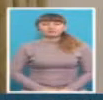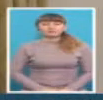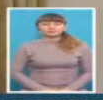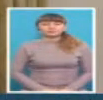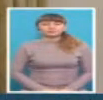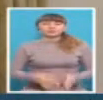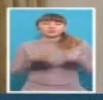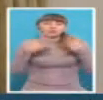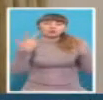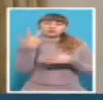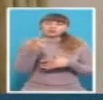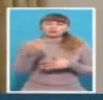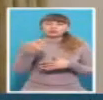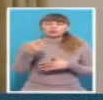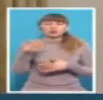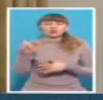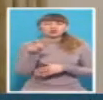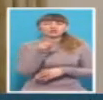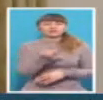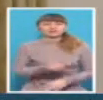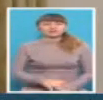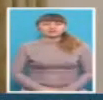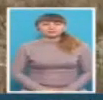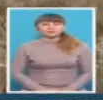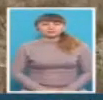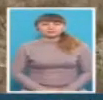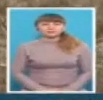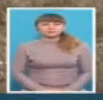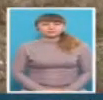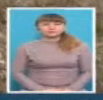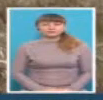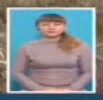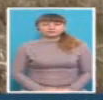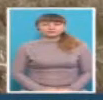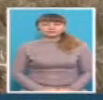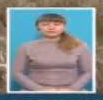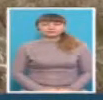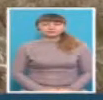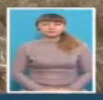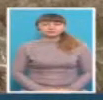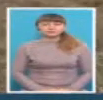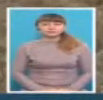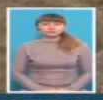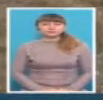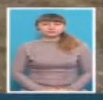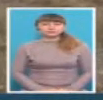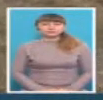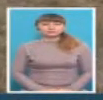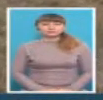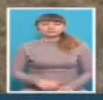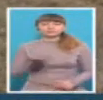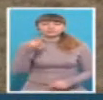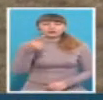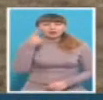дамытуға оң ықпал етеді. Также для кадрового обеспечения регионов. Ауыл шаруашылығы өнімдерінің экспортын 2,5 есеге арттыру елбасы